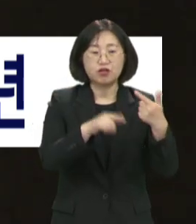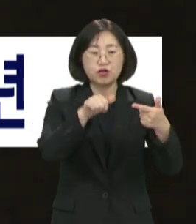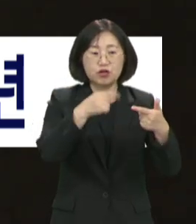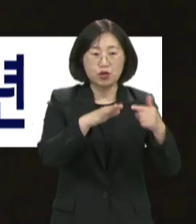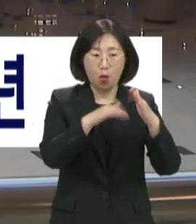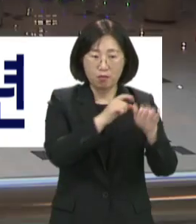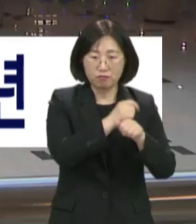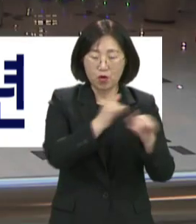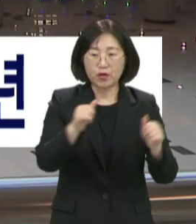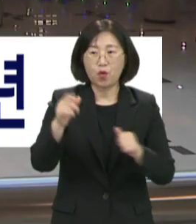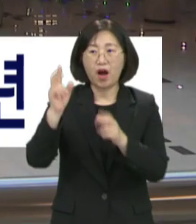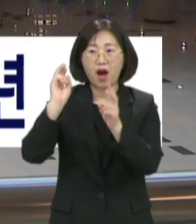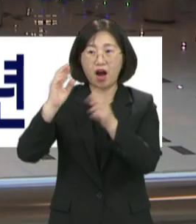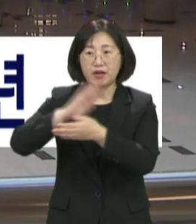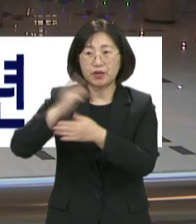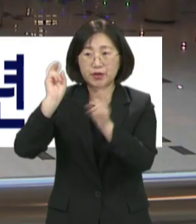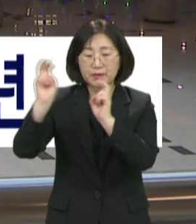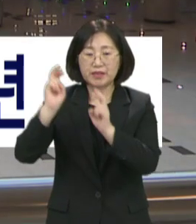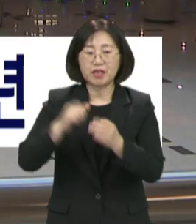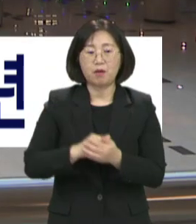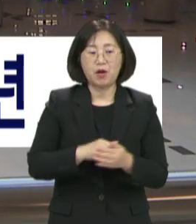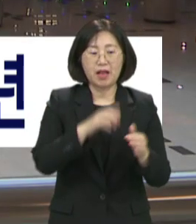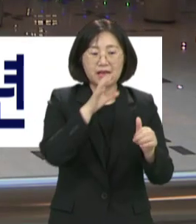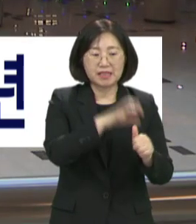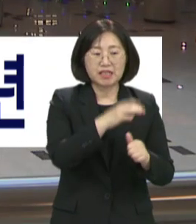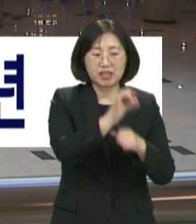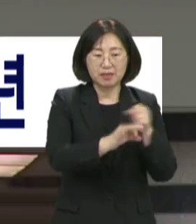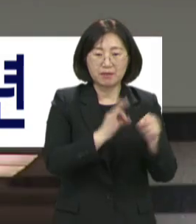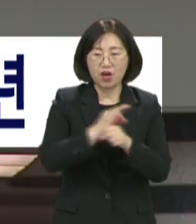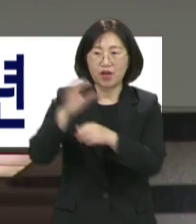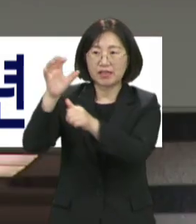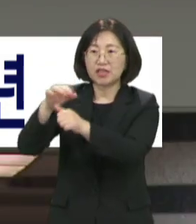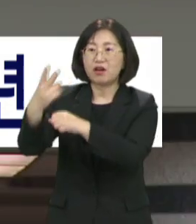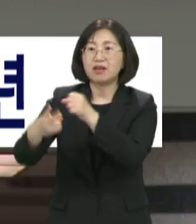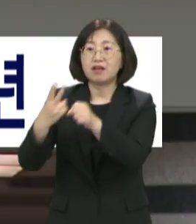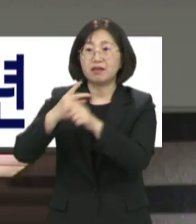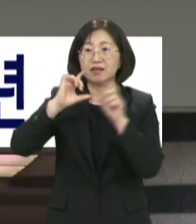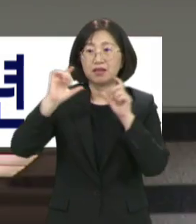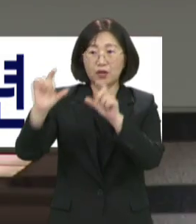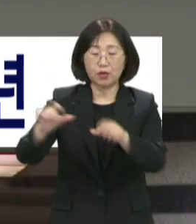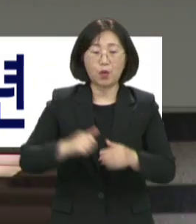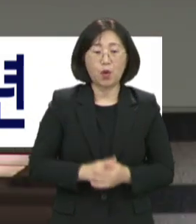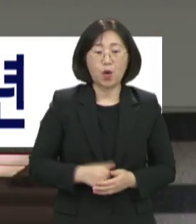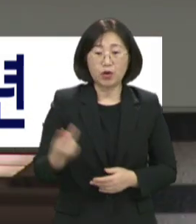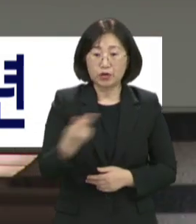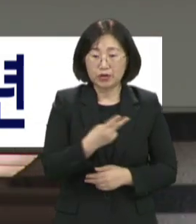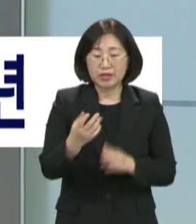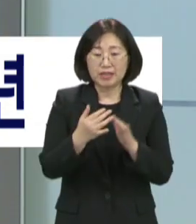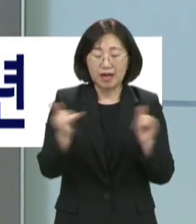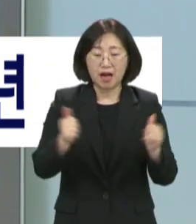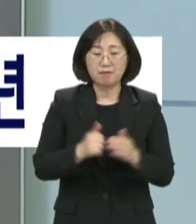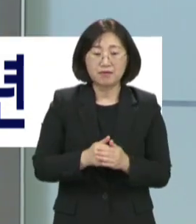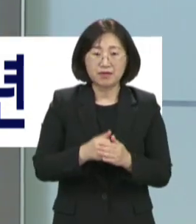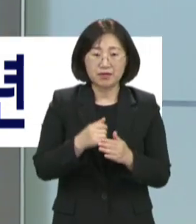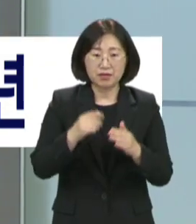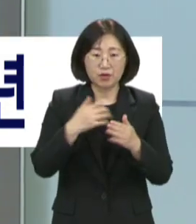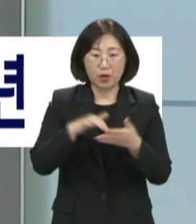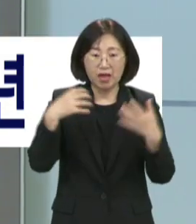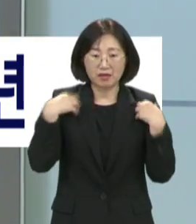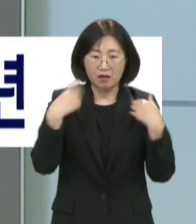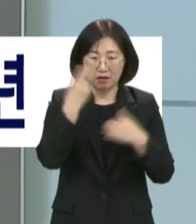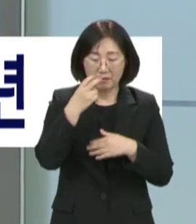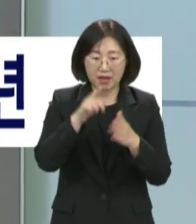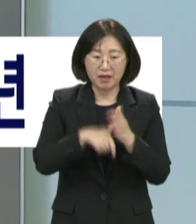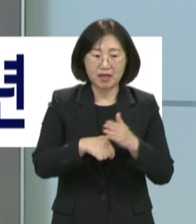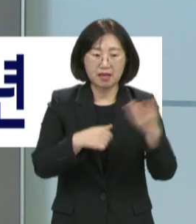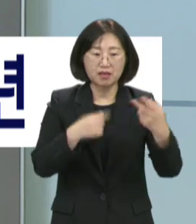항소심에서도 1심과 같은 징역 10년과 2년을 각각 선고했습니다. 이들은 통계청 내부 감사에서 지난